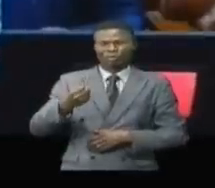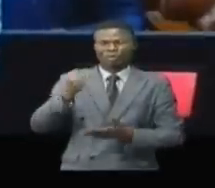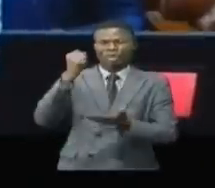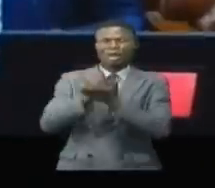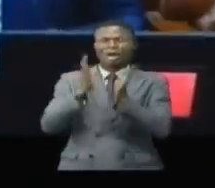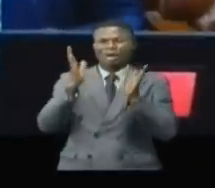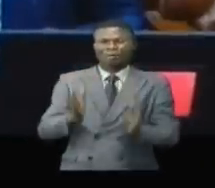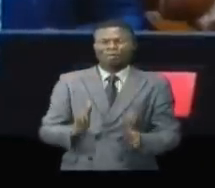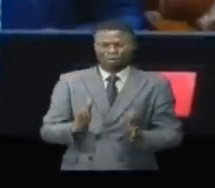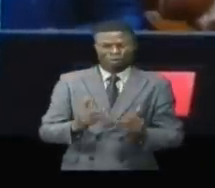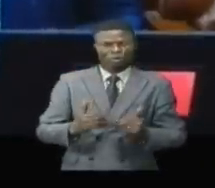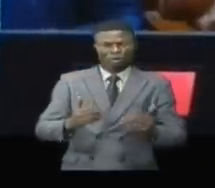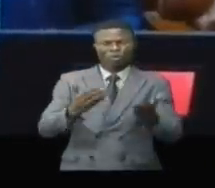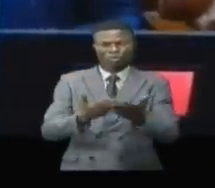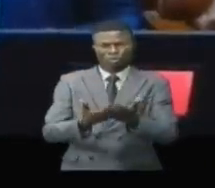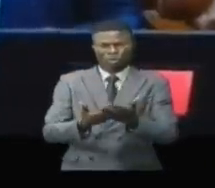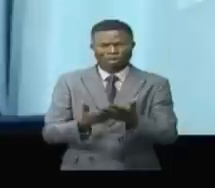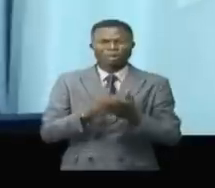ambassades et consulats.